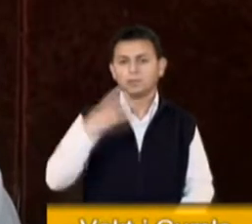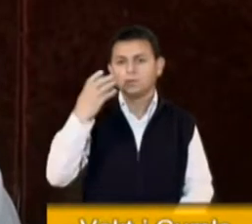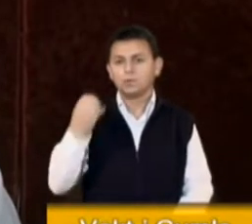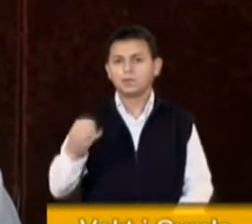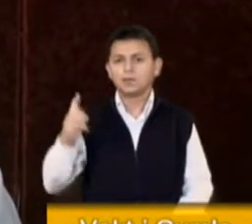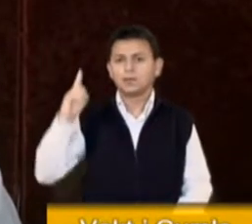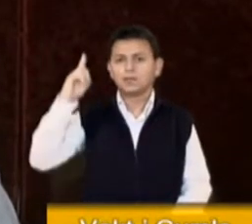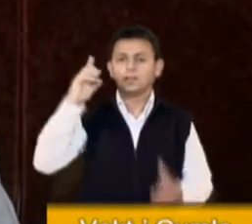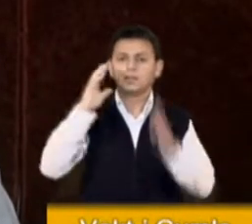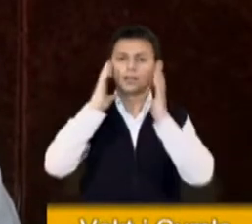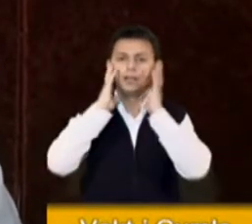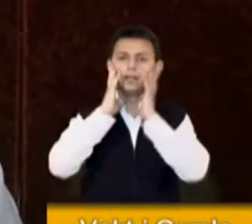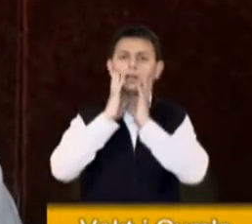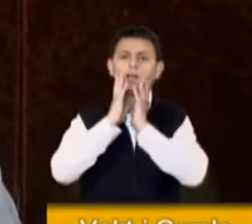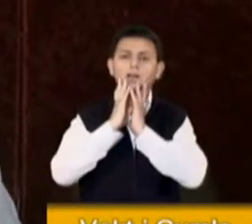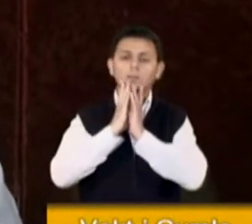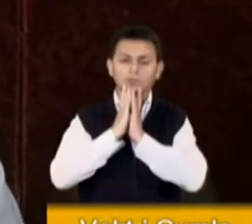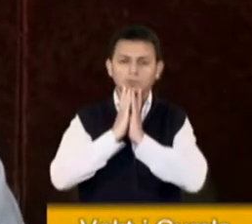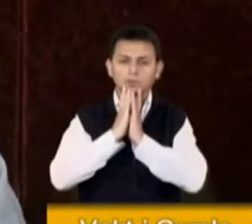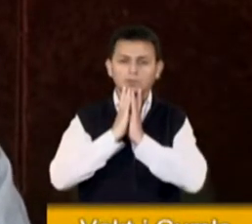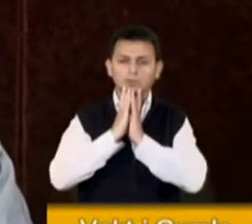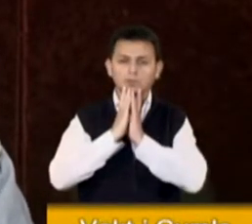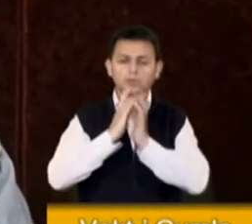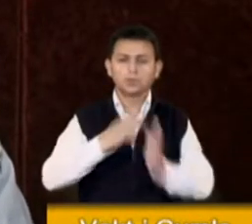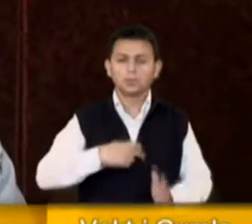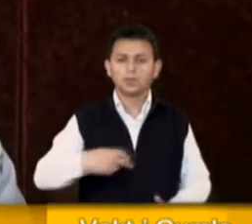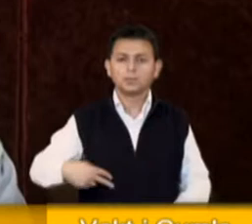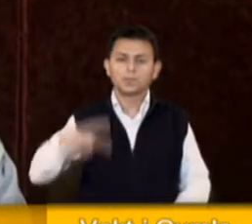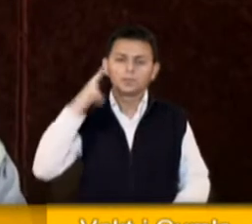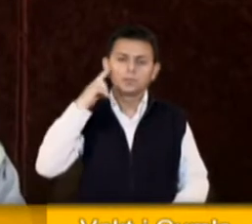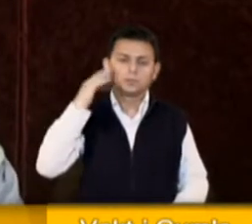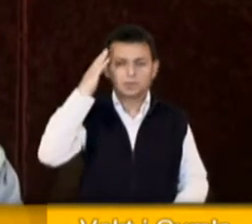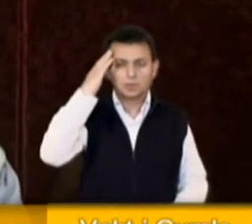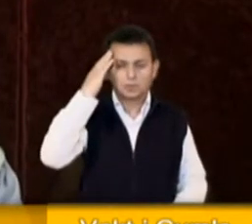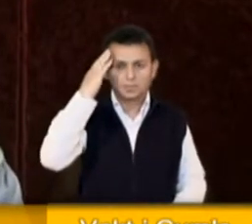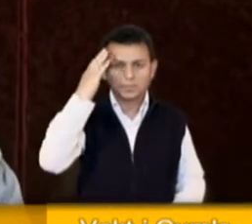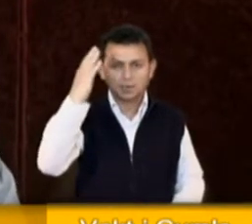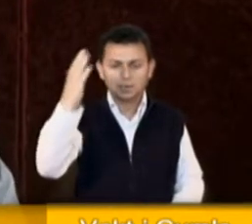sahbihi ecmaîn. Sallu ala rasulina Muhammed.